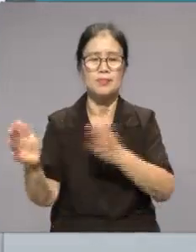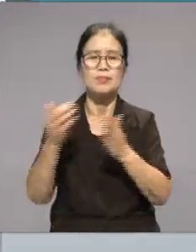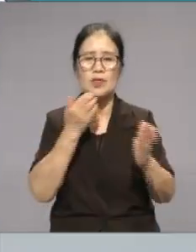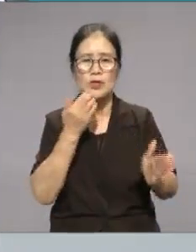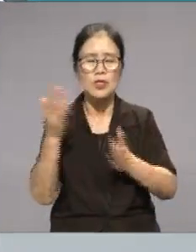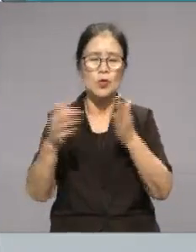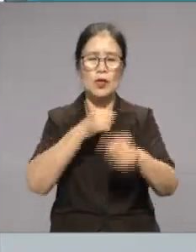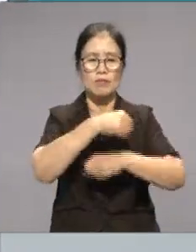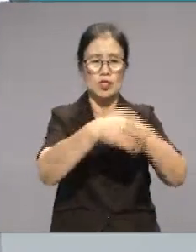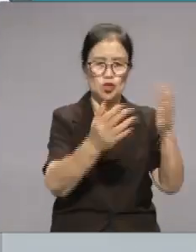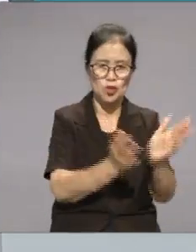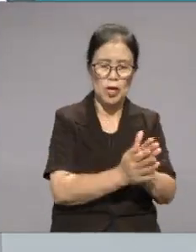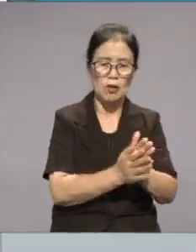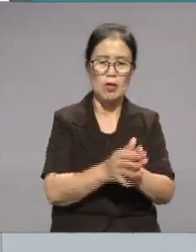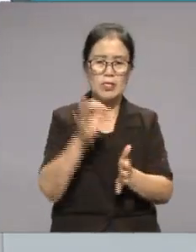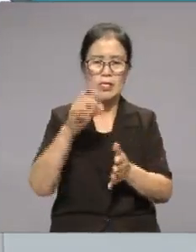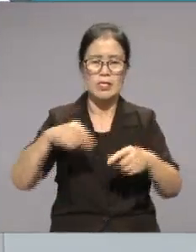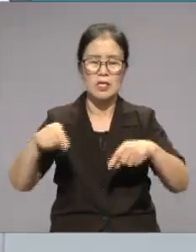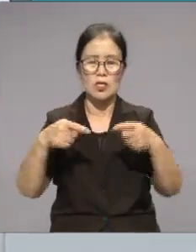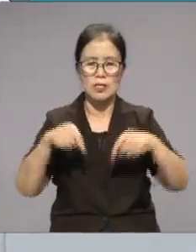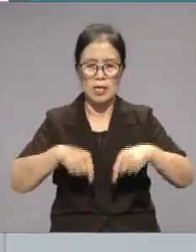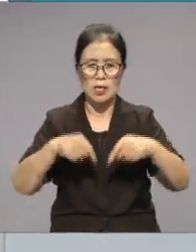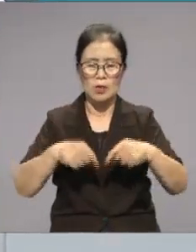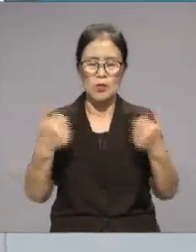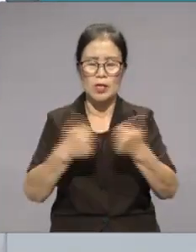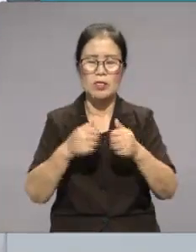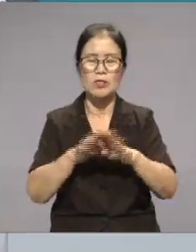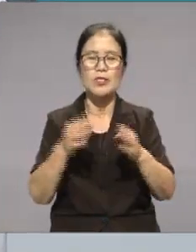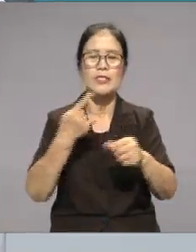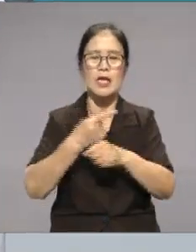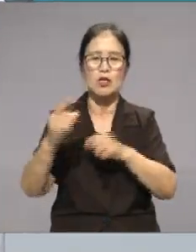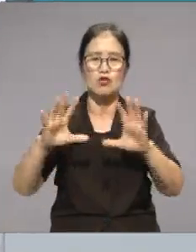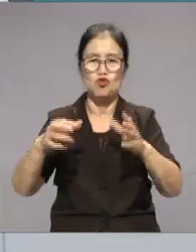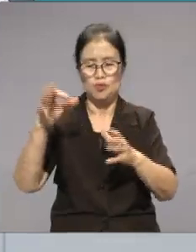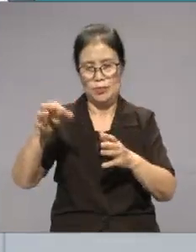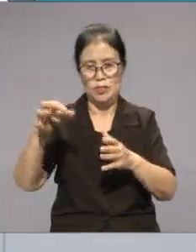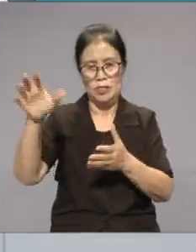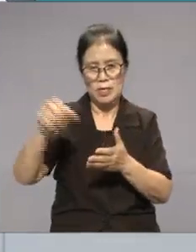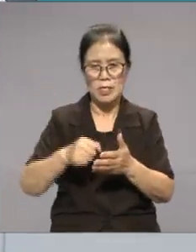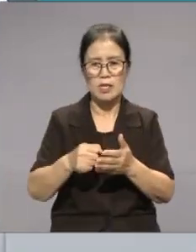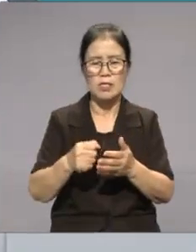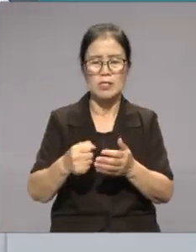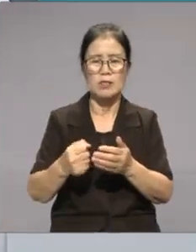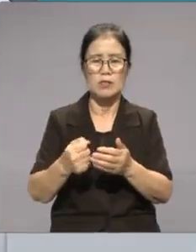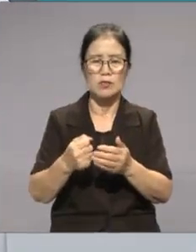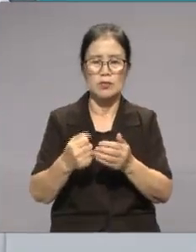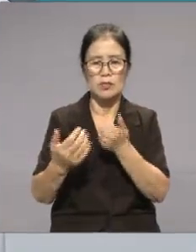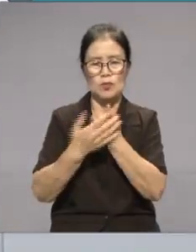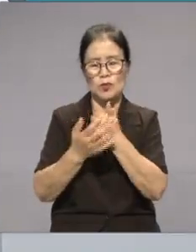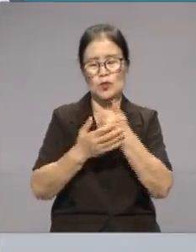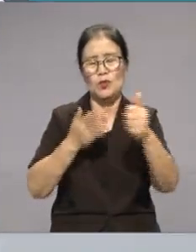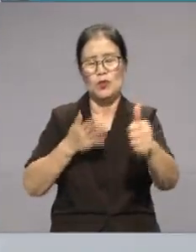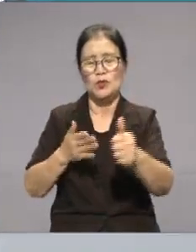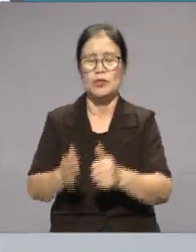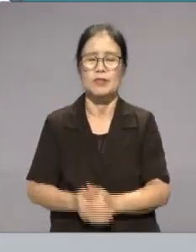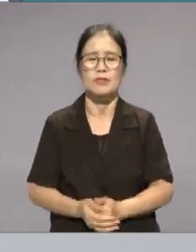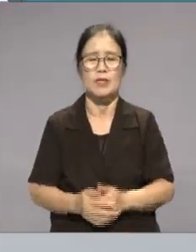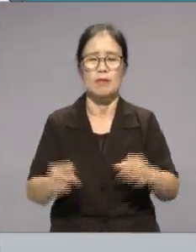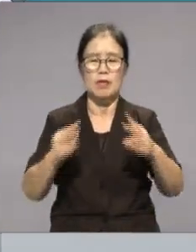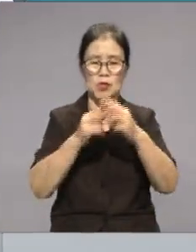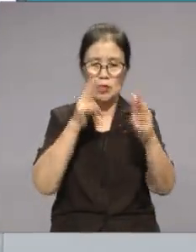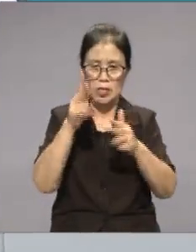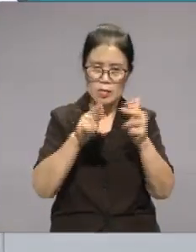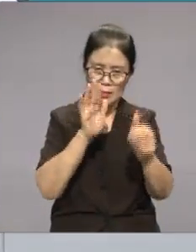경기도가 더불어민주당과 예산정책협의회를 열고 내년 국비 예산 확보에 협조를 요청했습니다. 반도체